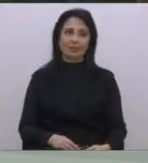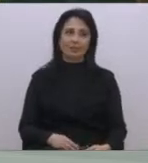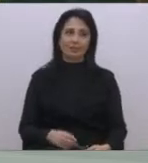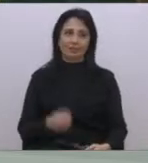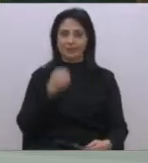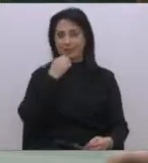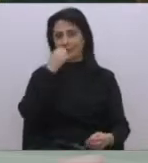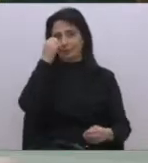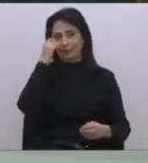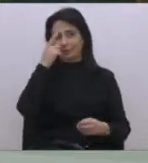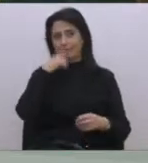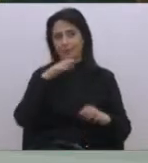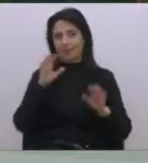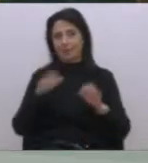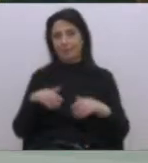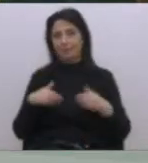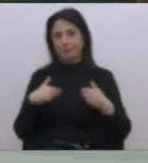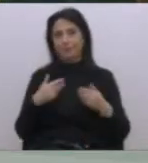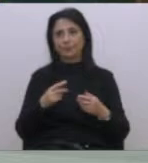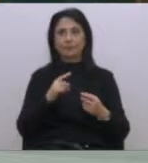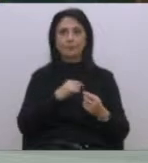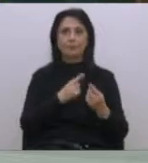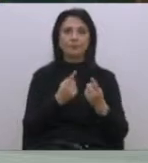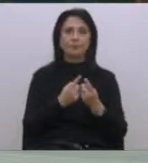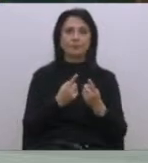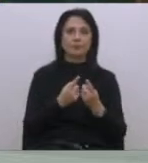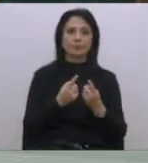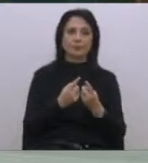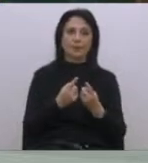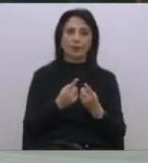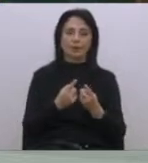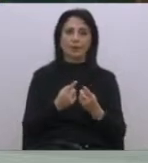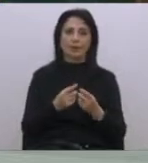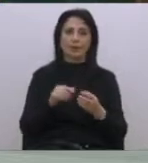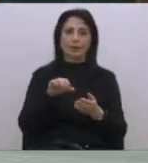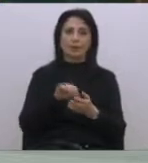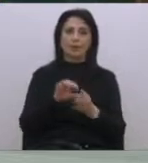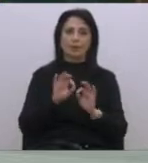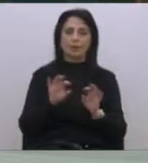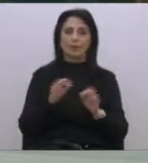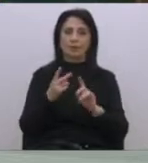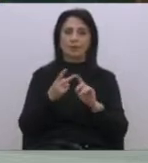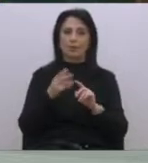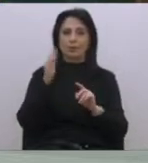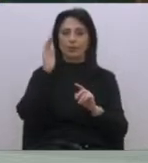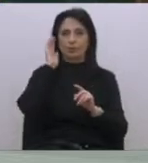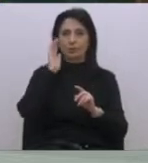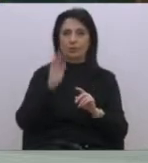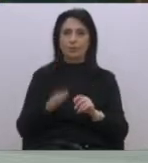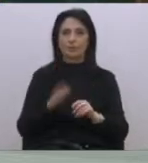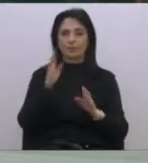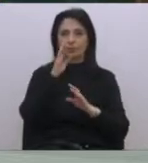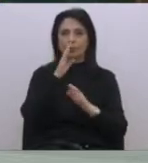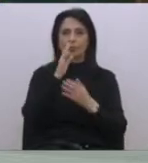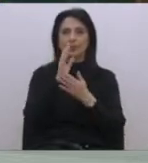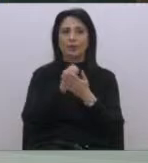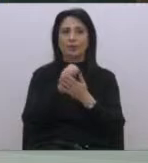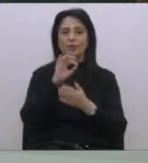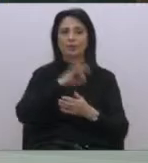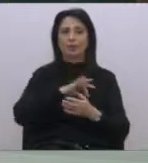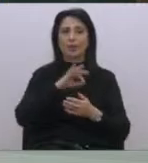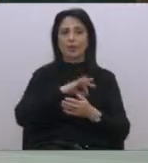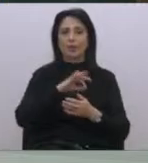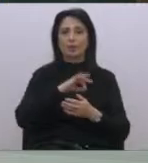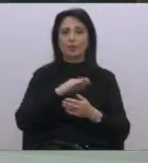Madrugă, bătăm o tabără de mare, mă găsesc la colegebo, țarmă cât gând, mă vor emosmenit, unei brevi resurse, sarge